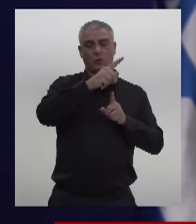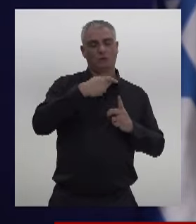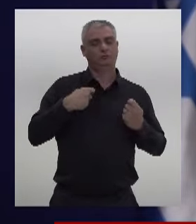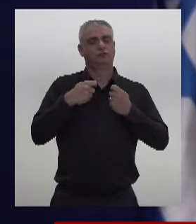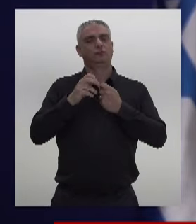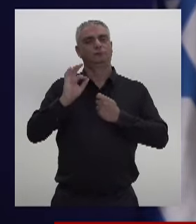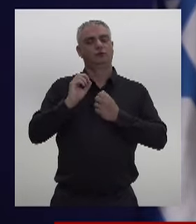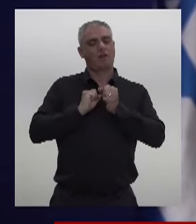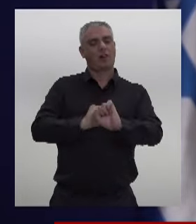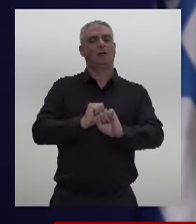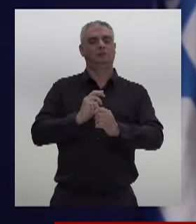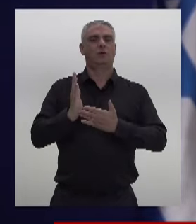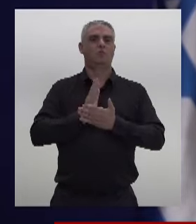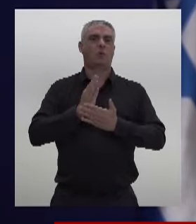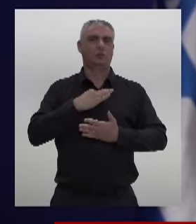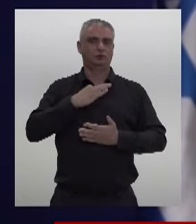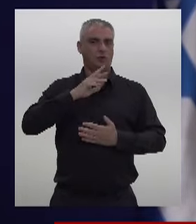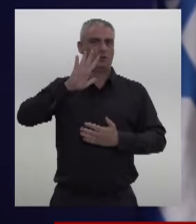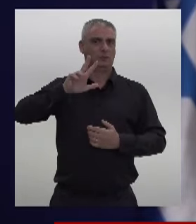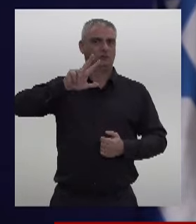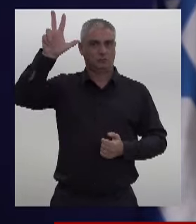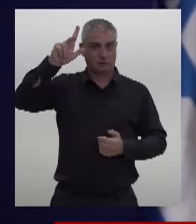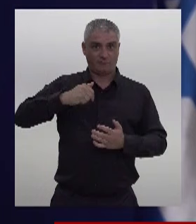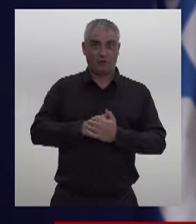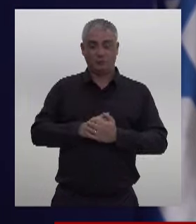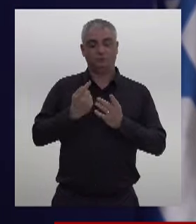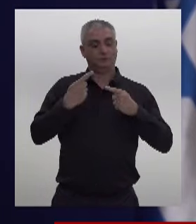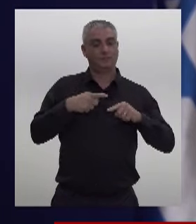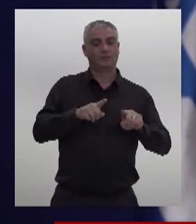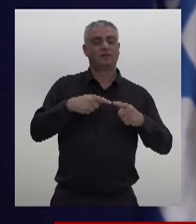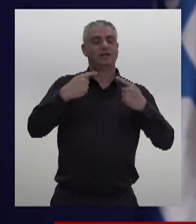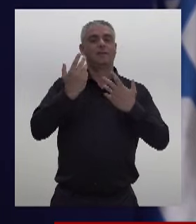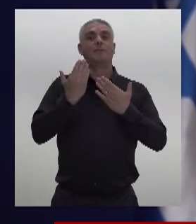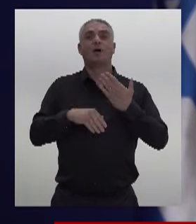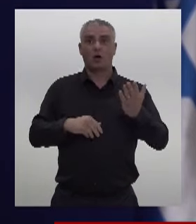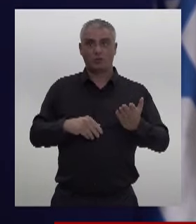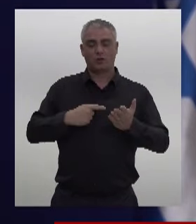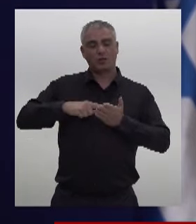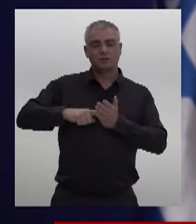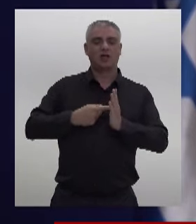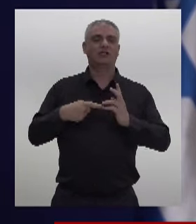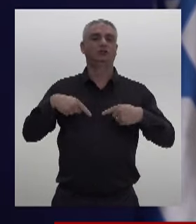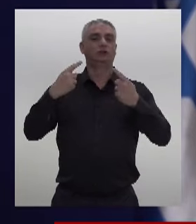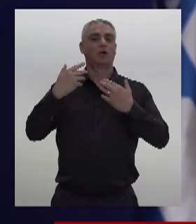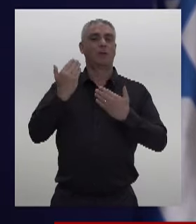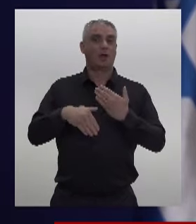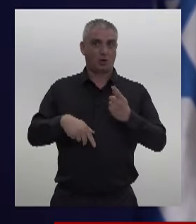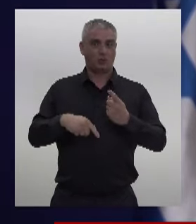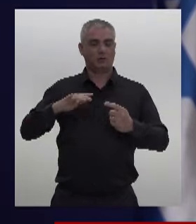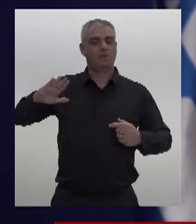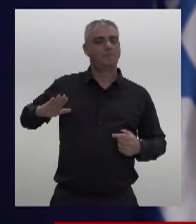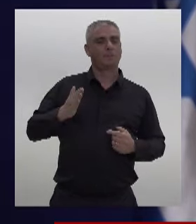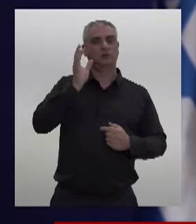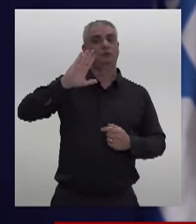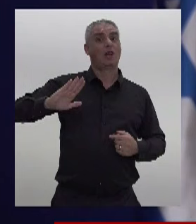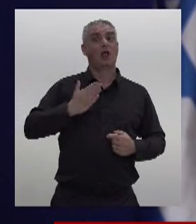על מנת לחזק את המוכנות שלנו בצפון במקביל באמות האחרונות דגש לאמ האחרונה מטוסי קרב